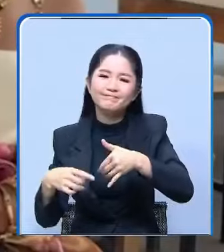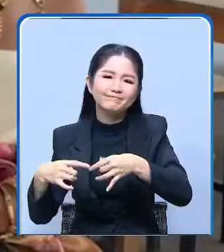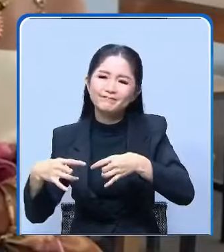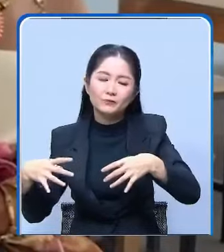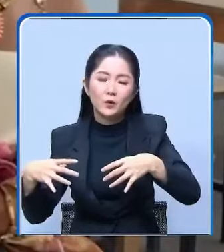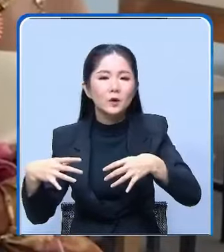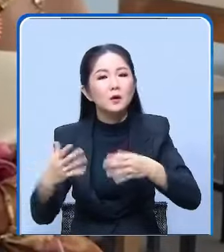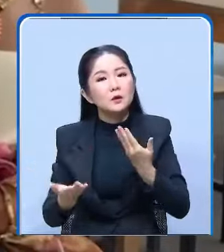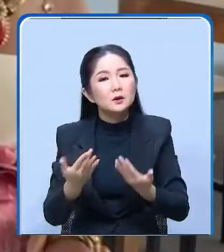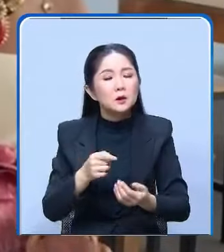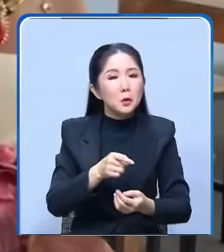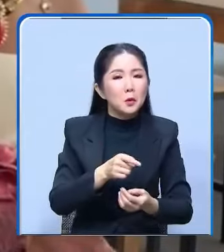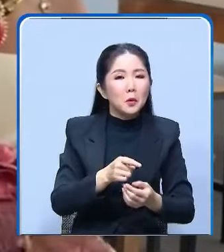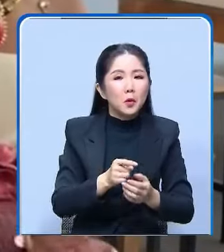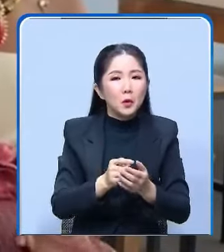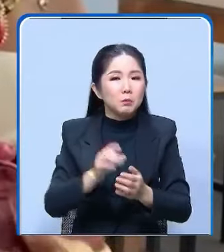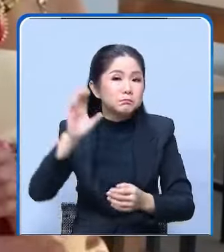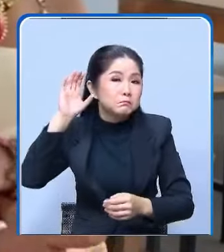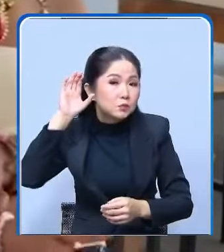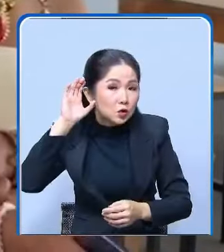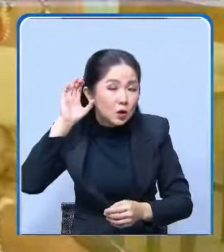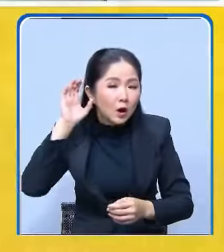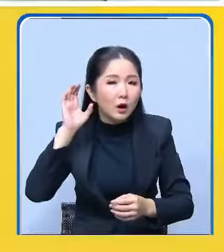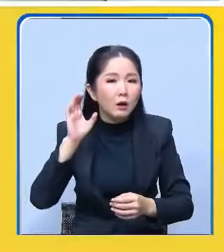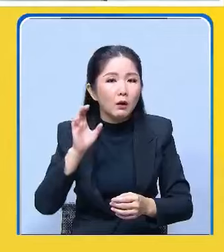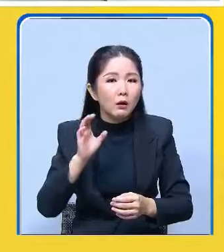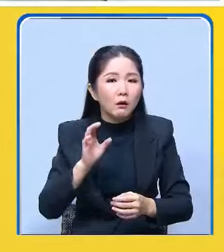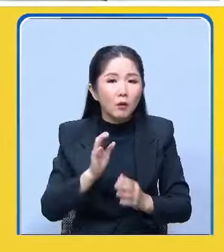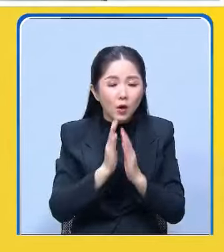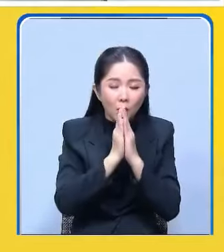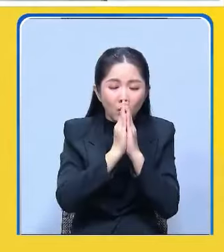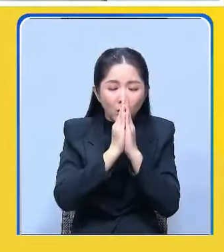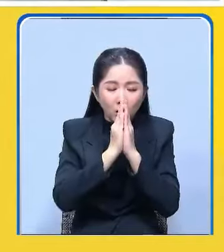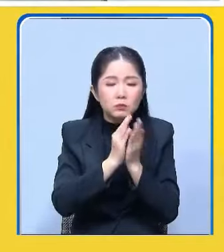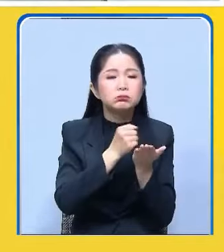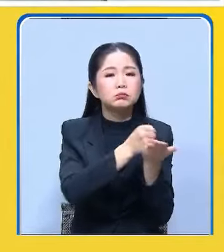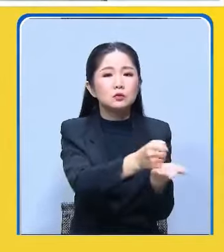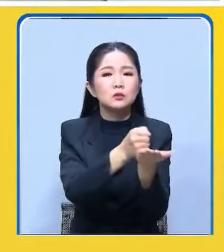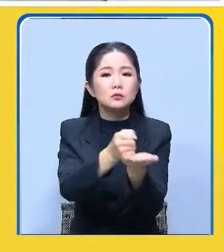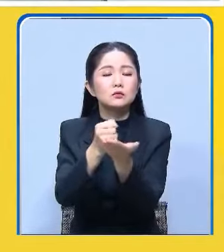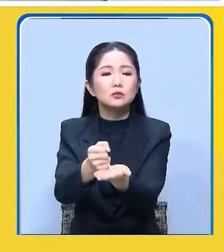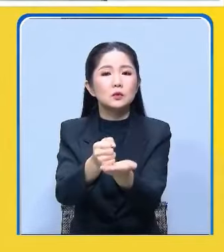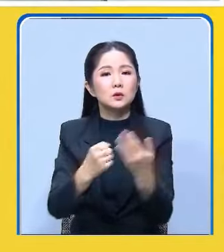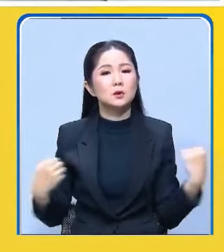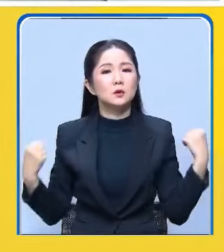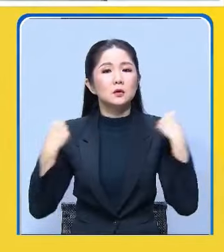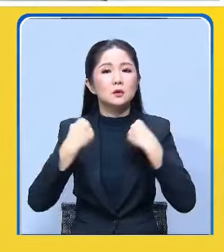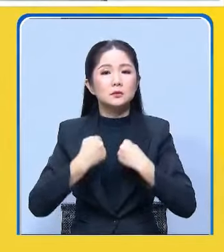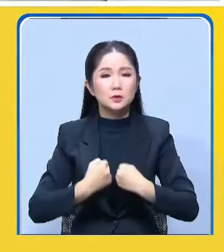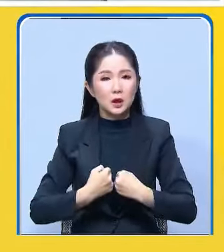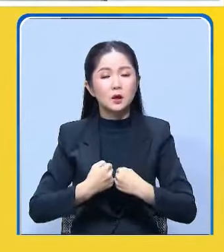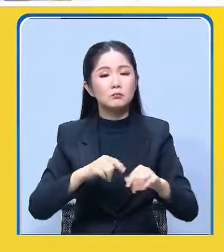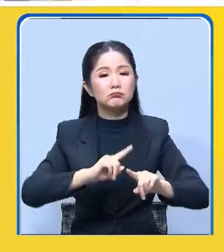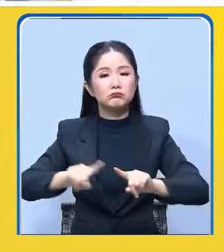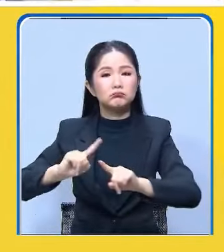มือนกับเป็นการลบหลู่ด้วยเนา ะ เป็นสิ่งที่เขาทำเขาบอกเขาก็เป็นการช่วยเหลือคนแล้วการจะมีพฤติกรรมแบบนี้การจะแต่งตัวแบบนี้การแต่งตัวคอสเพลย์หรืออะไ